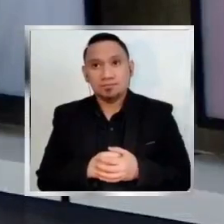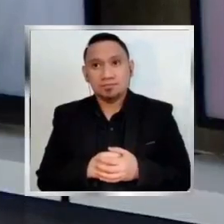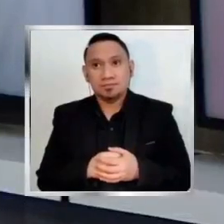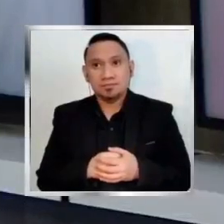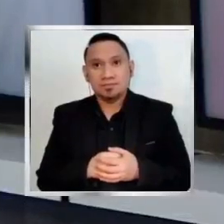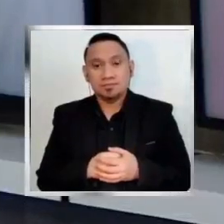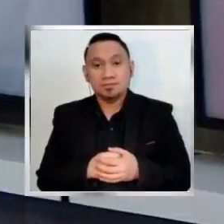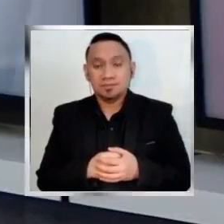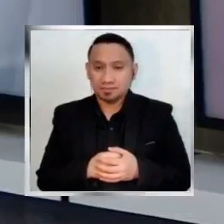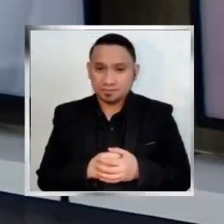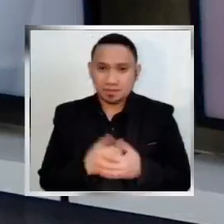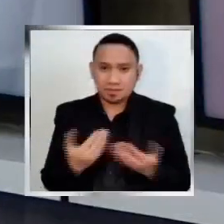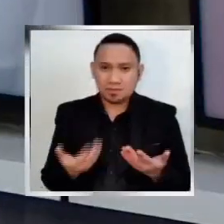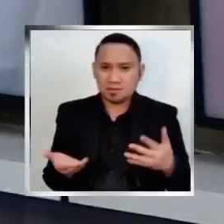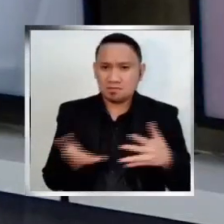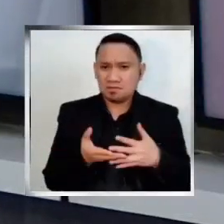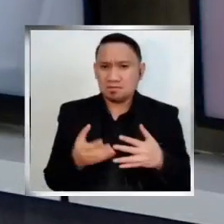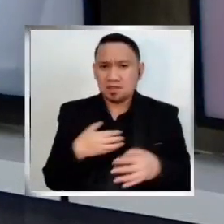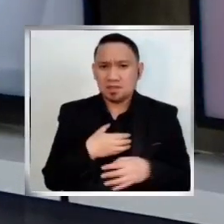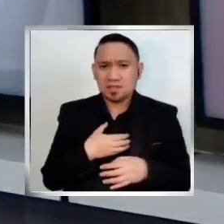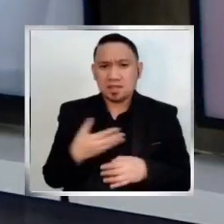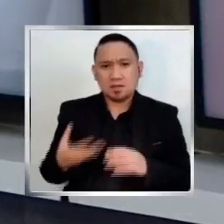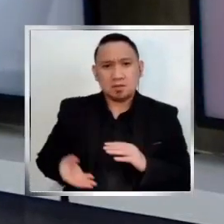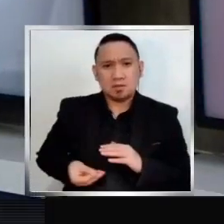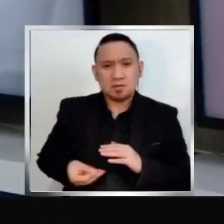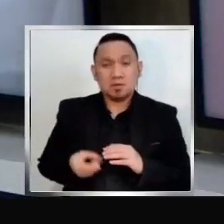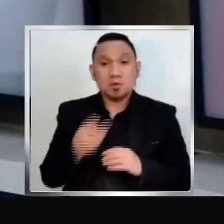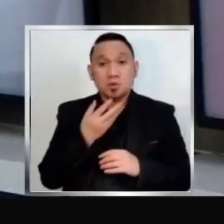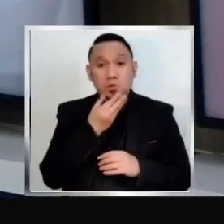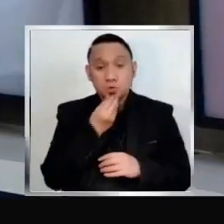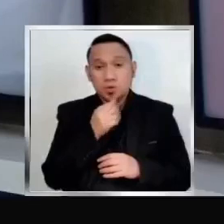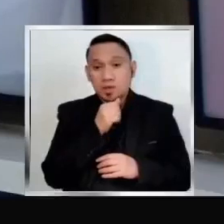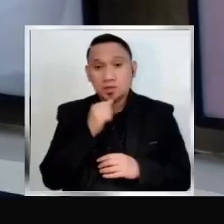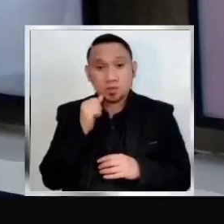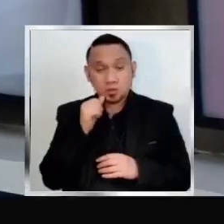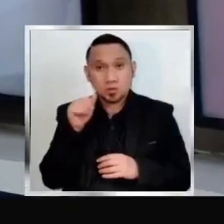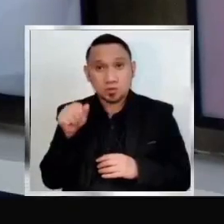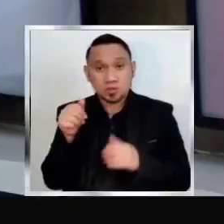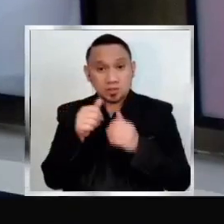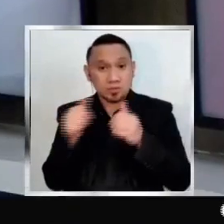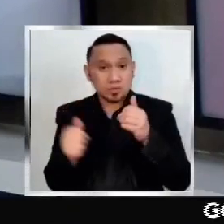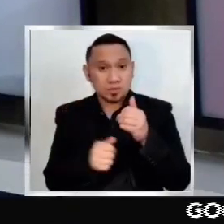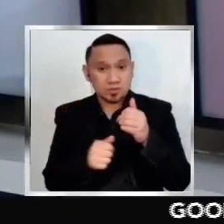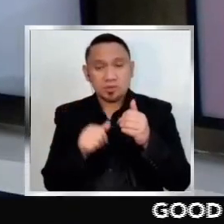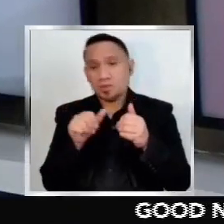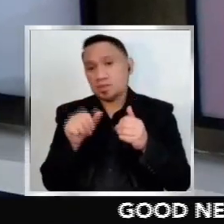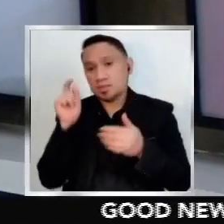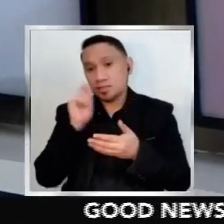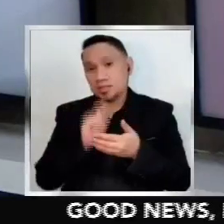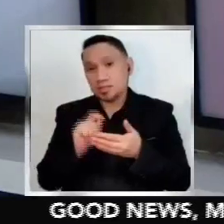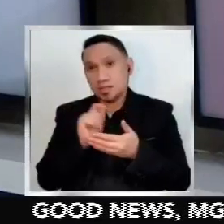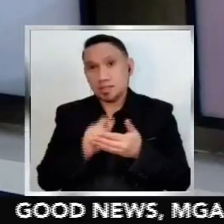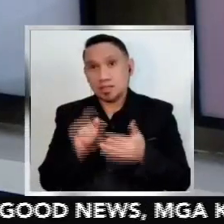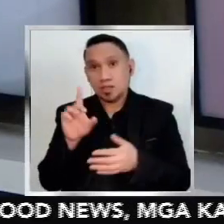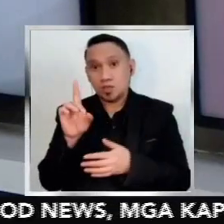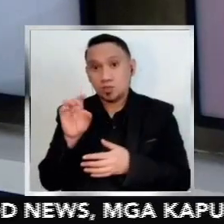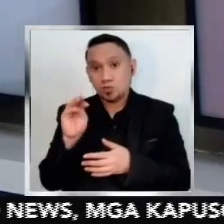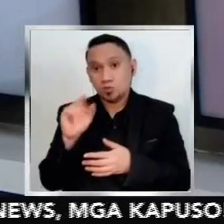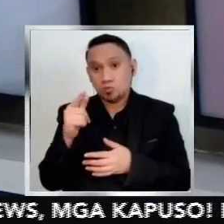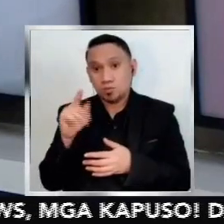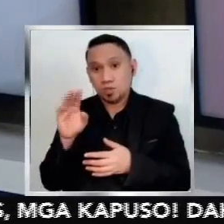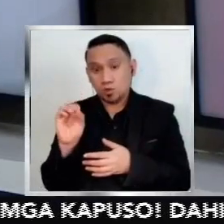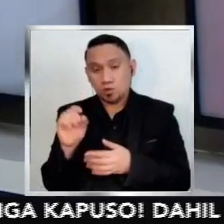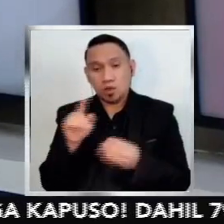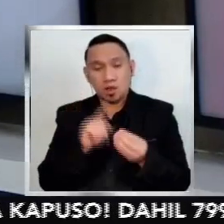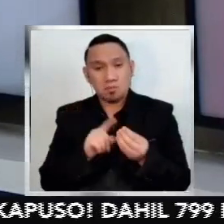Nagain ang reklamong graft ang ilang grupo laban kay Agriculture Senior Undersecretary Domingo Panganiban kaugnay sa ilegal na manong pag-angkat ng